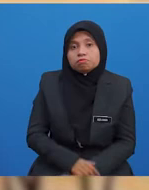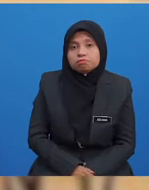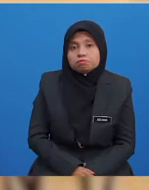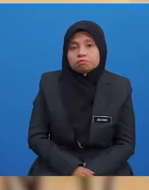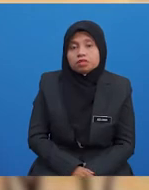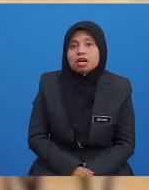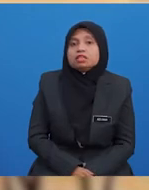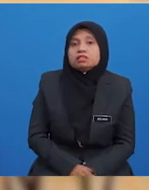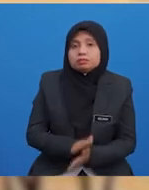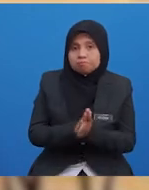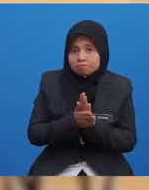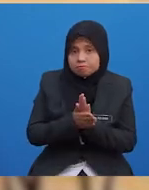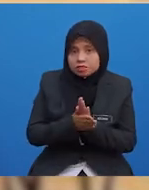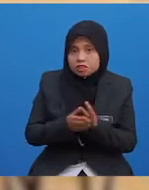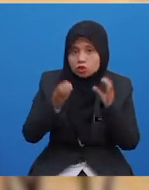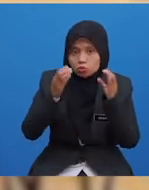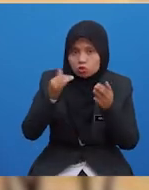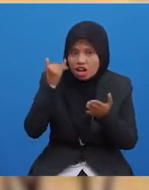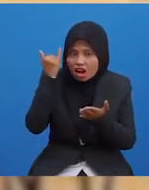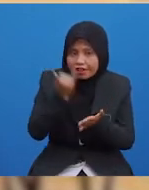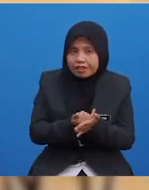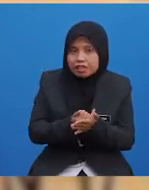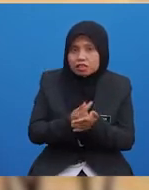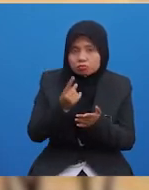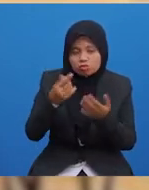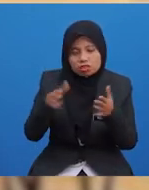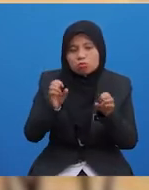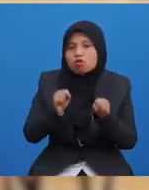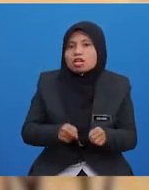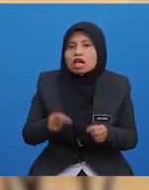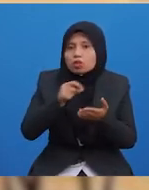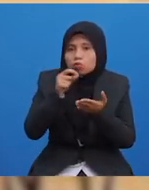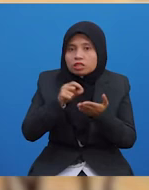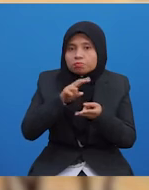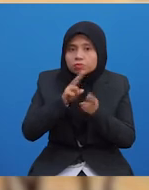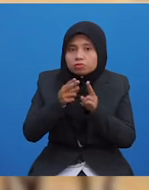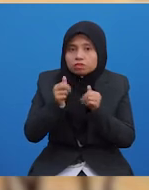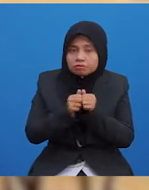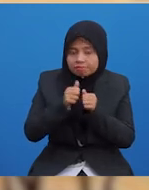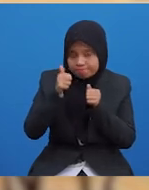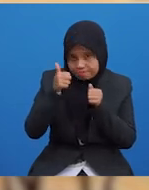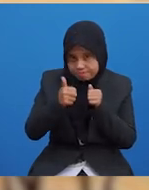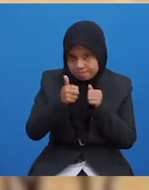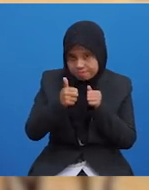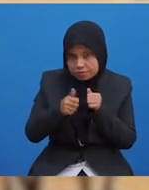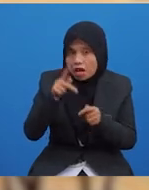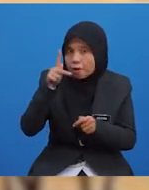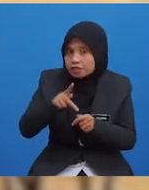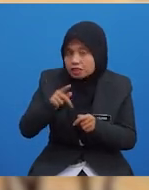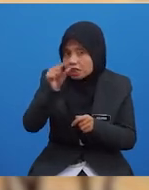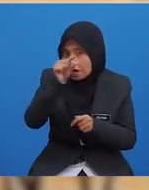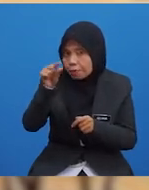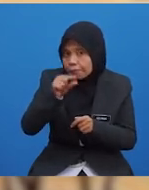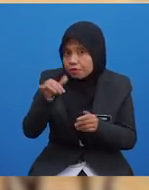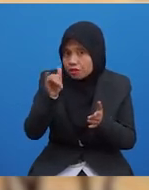Baiklah, para pelajar. Cikgu yakin kamu sudah boleh menulis analisis perubahan dengan cemerlang. Pastikan perenggan